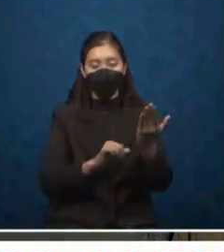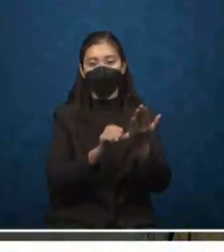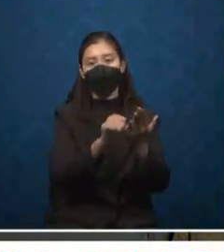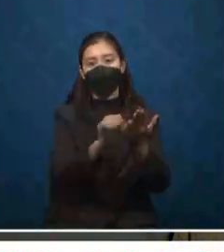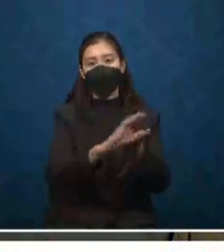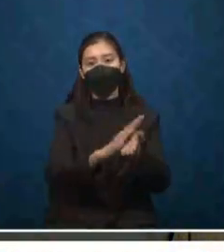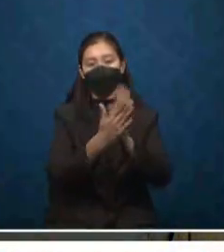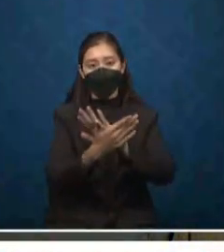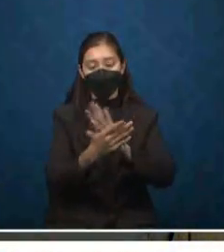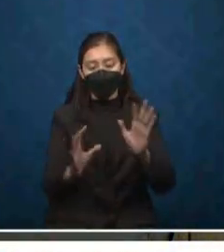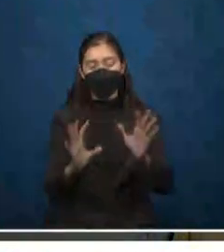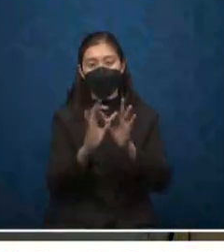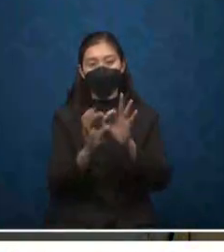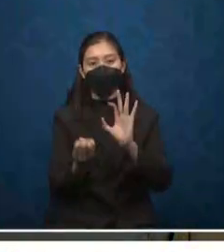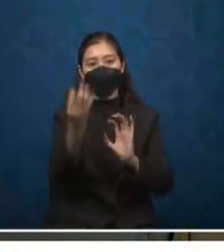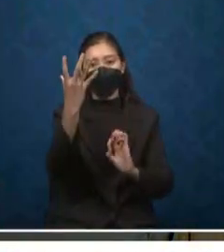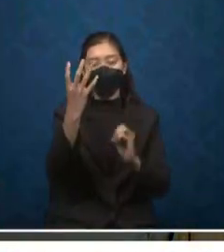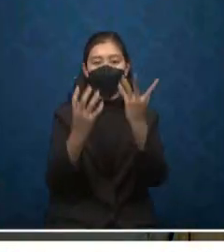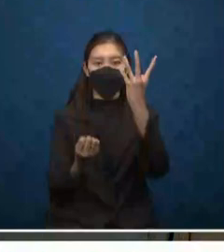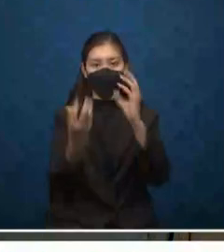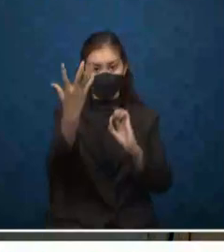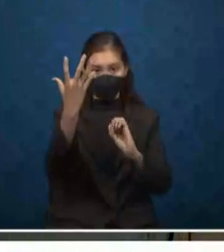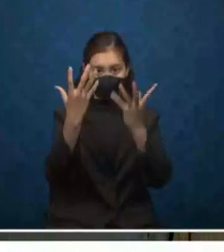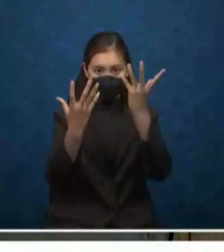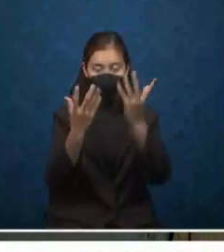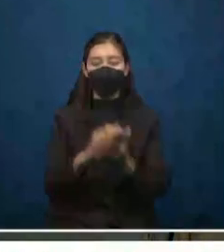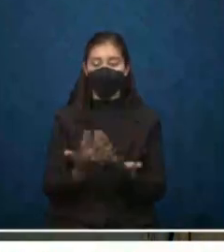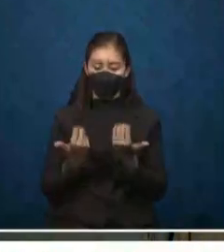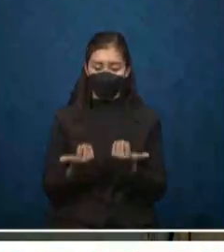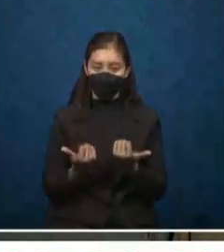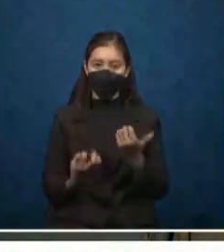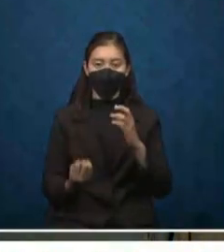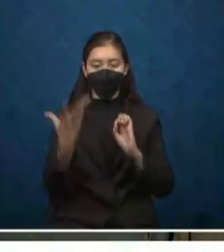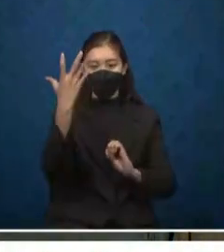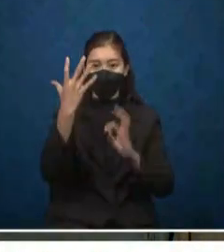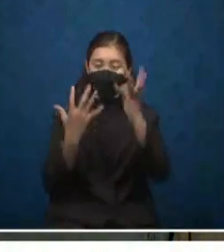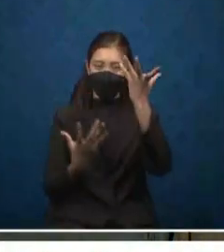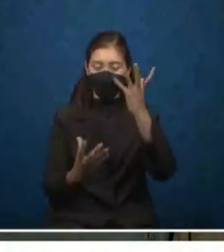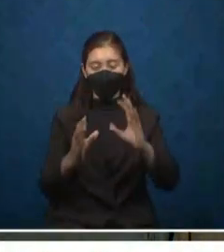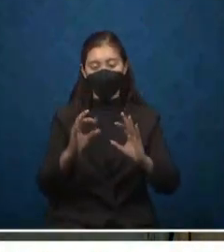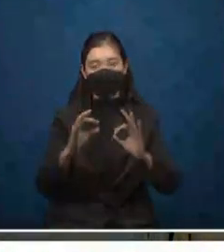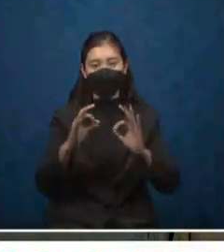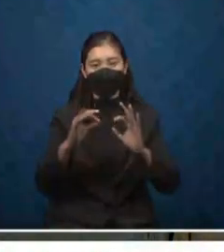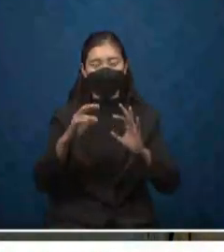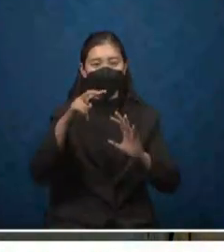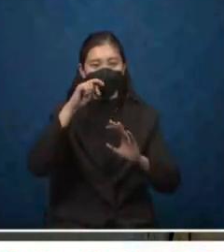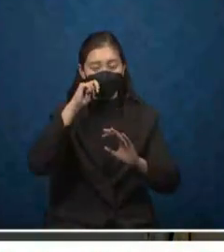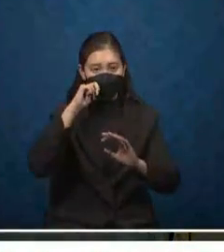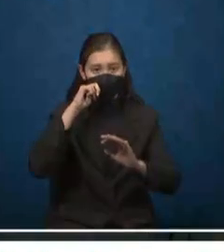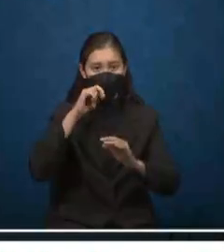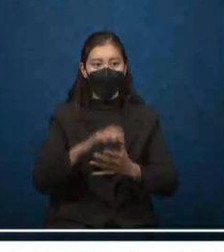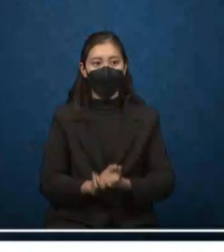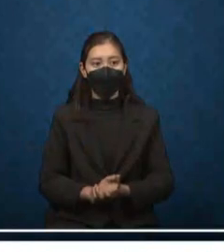ป่าไม้ครับเพียงแต่ป่าในกรณีนี้เป็นป่าชายเลนกับเรียนท่านประธานที่เคารพครับขออนุญาตที่จะฉายสไลด์นะ